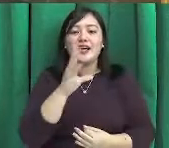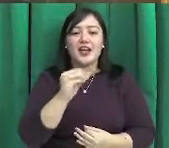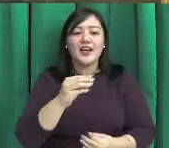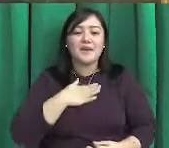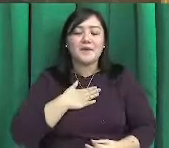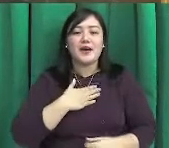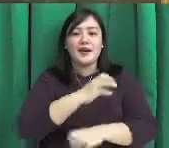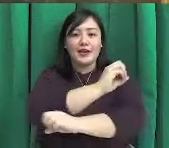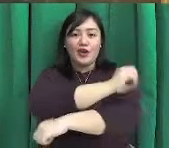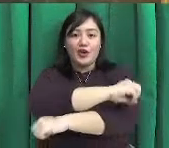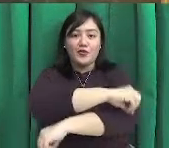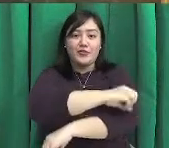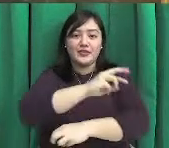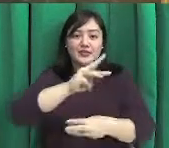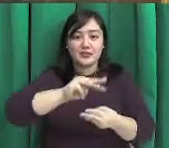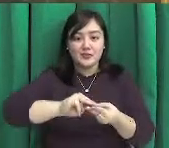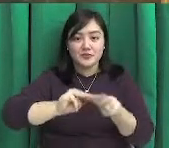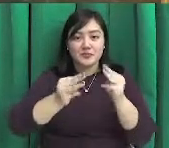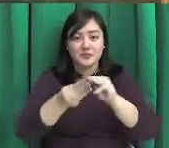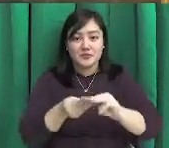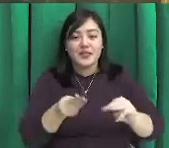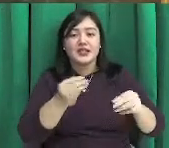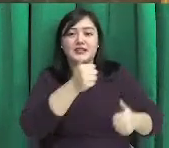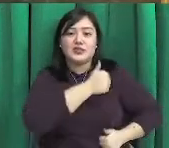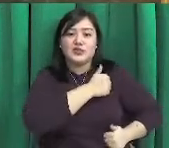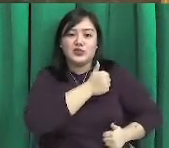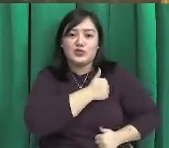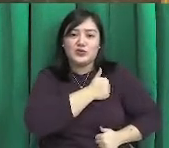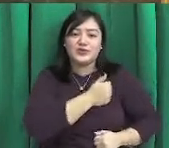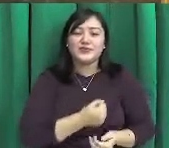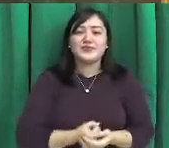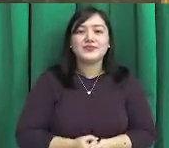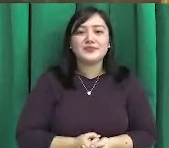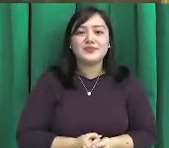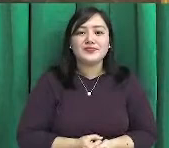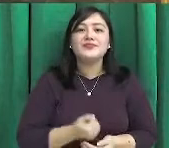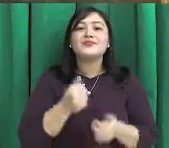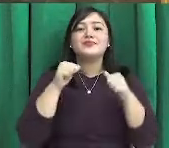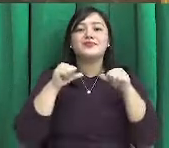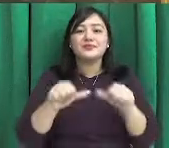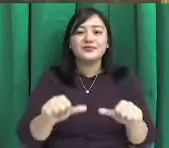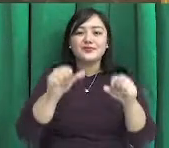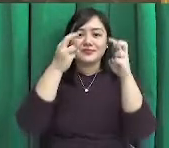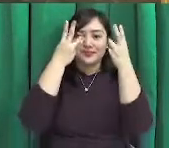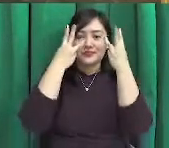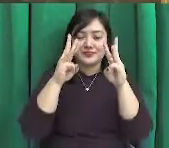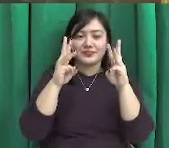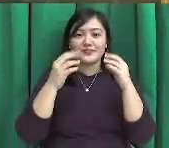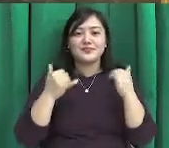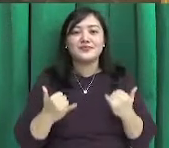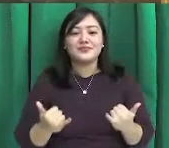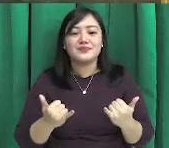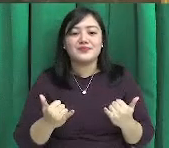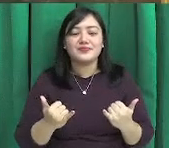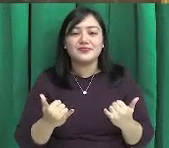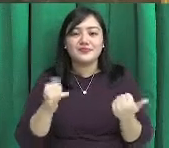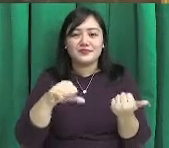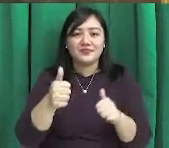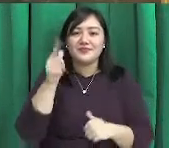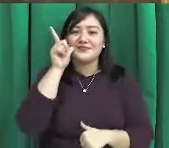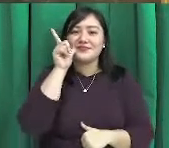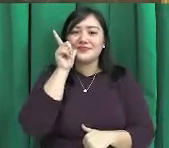SSBN. I know na may mga nanonood sa inyo. Wow. Just keep on tuning sa ating